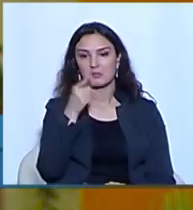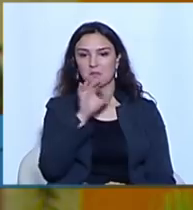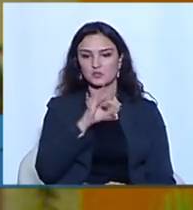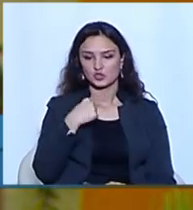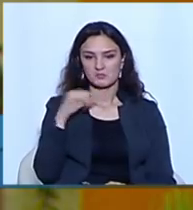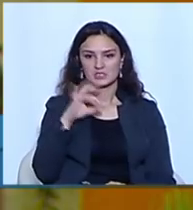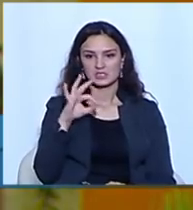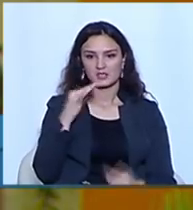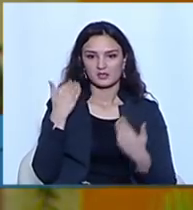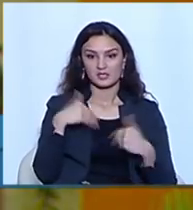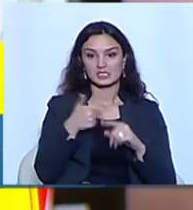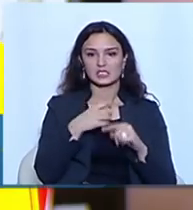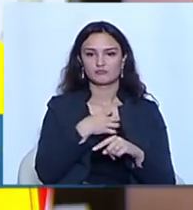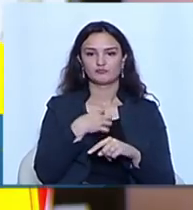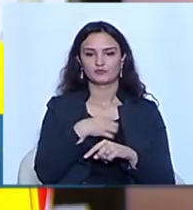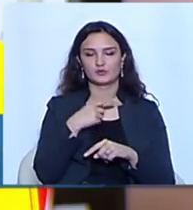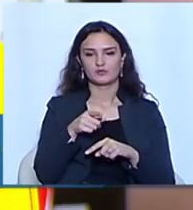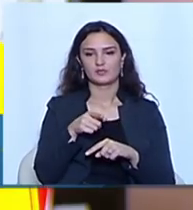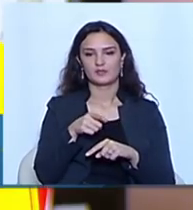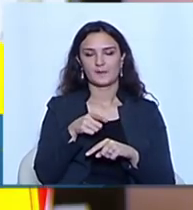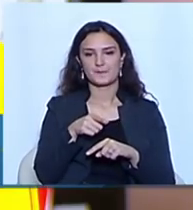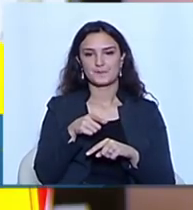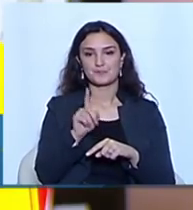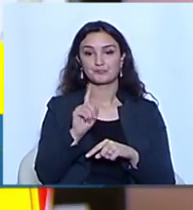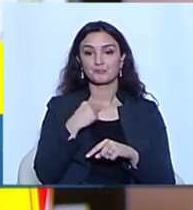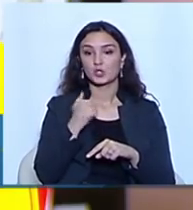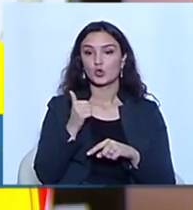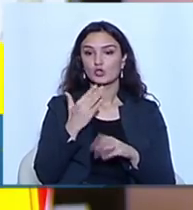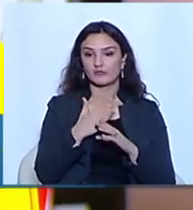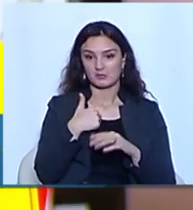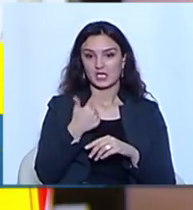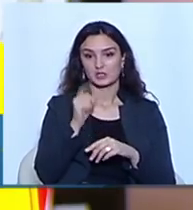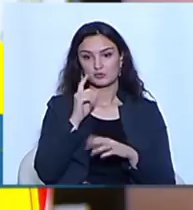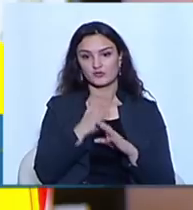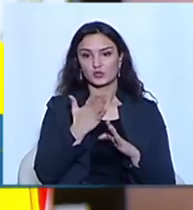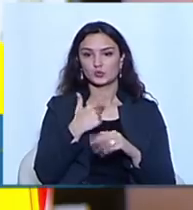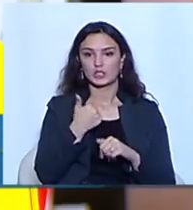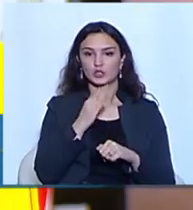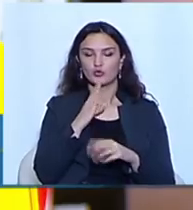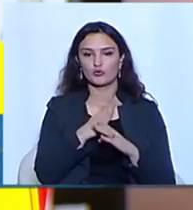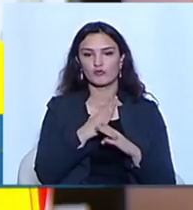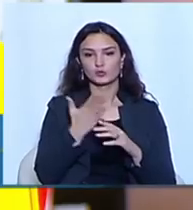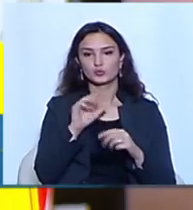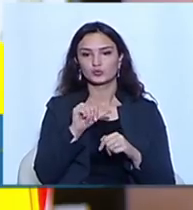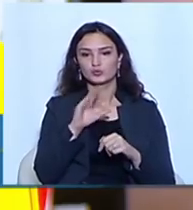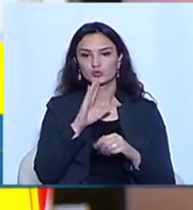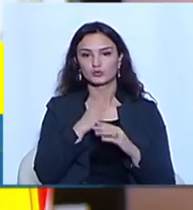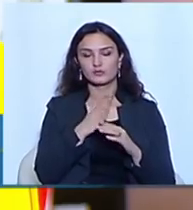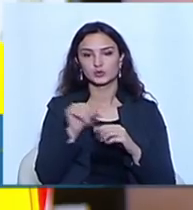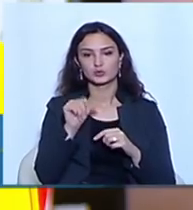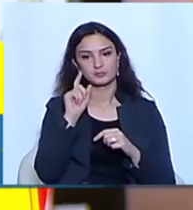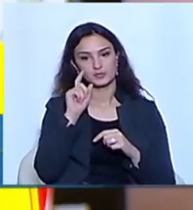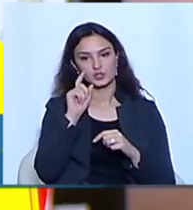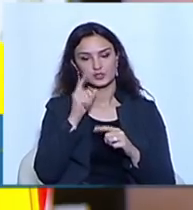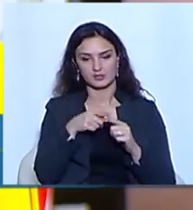მასზე ეს ძალიან მნიშვნელოვანი მექანიზმია რომ მე როგორი ვარ, კარგი ბიჭი ვარ თუ კარგი გოგო ვარ, თუ ცუდი გოგო ვარ და ცუდი